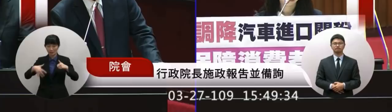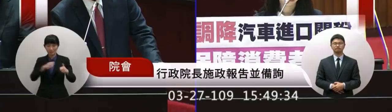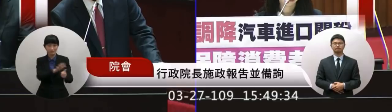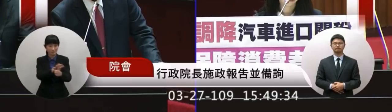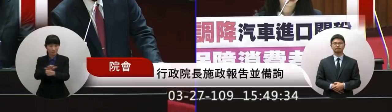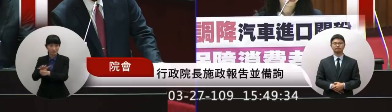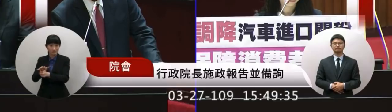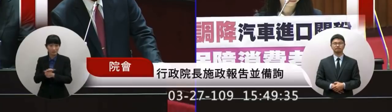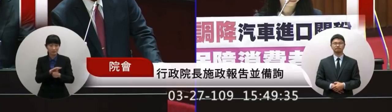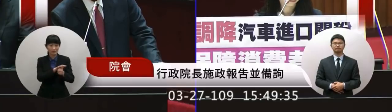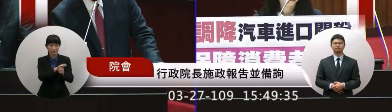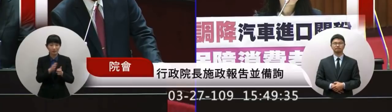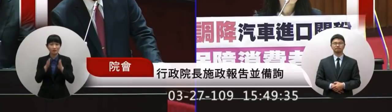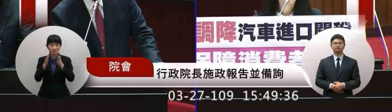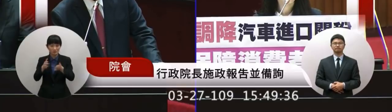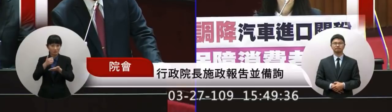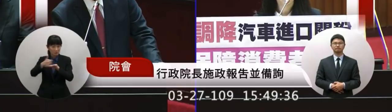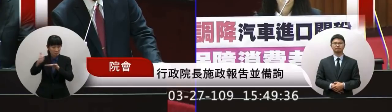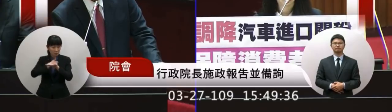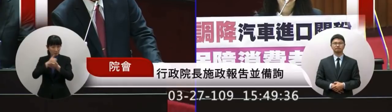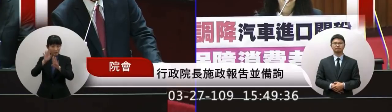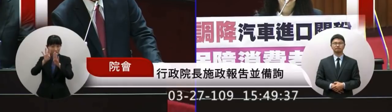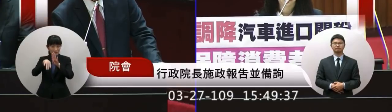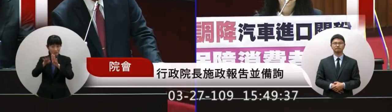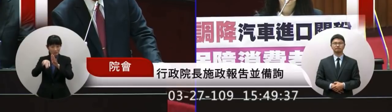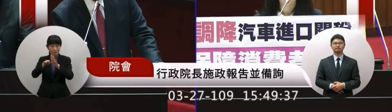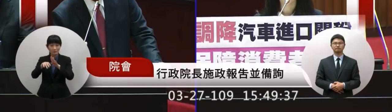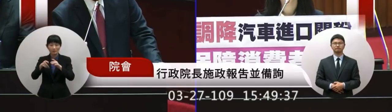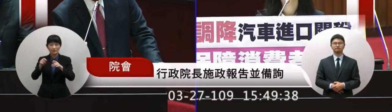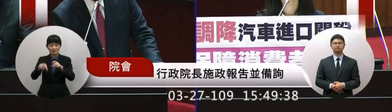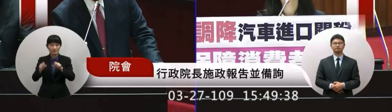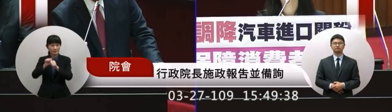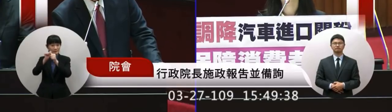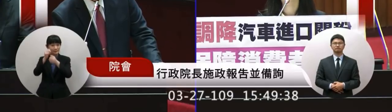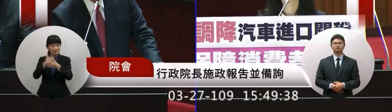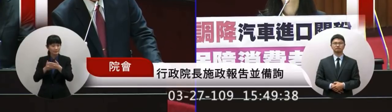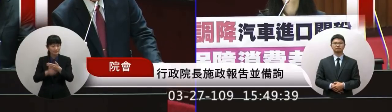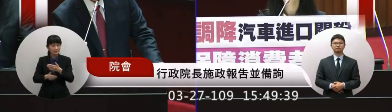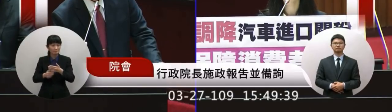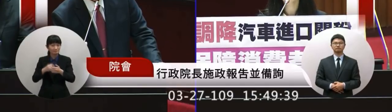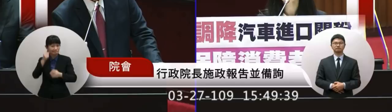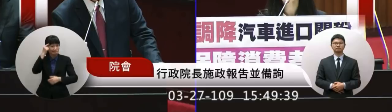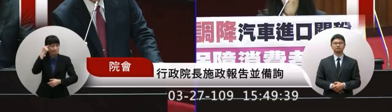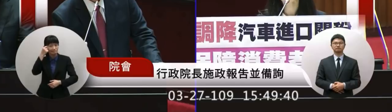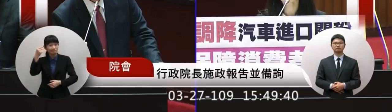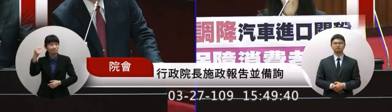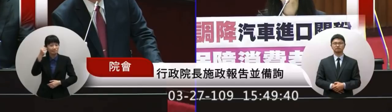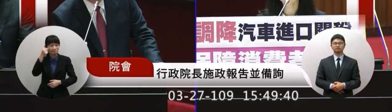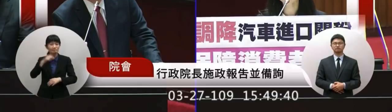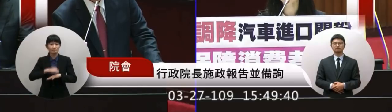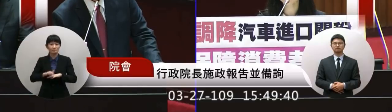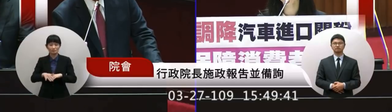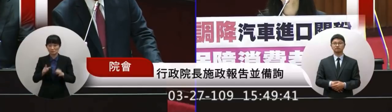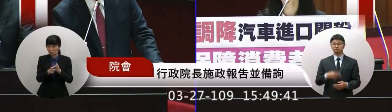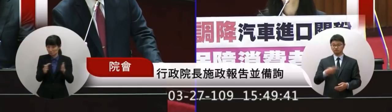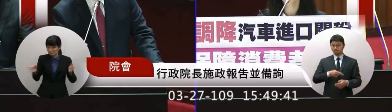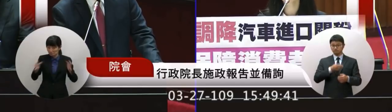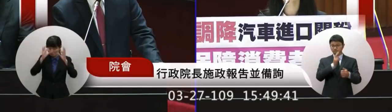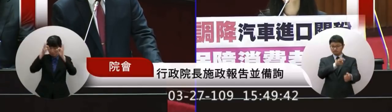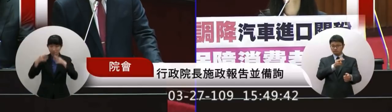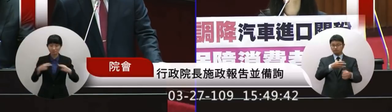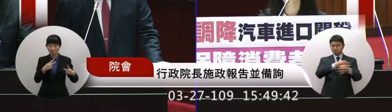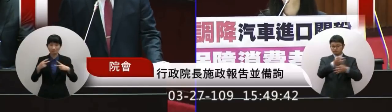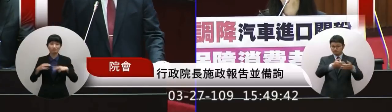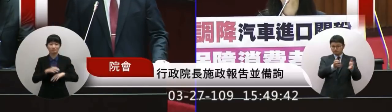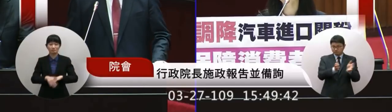是在关税的调降这部分，我们都会在一个合理的时间内， 所以是不是可以请经济部